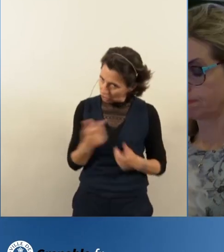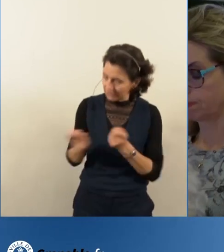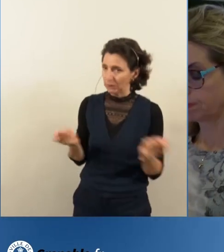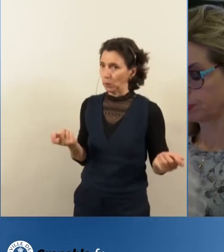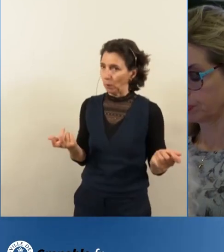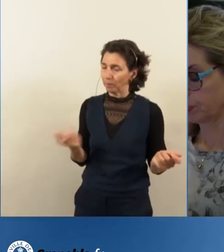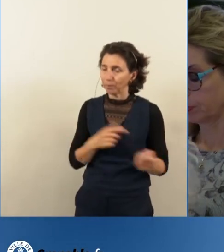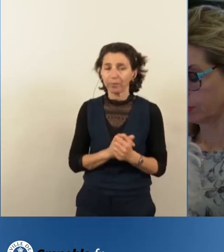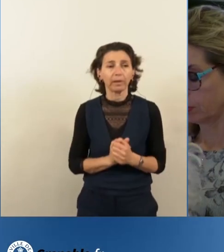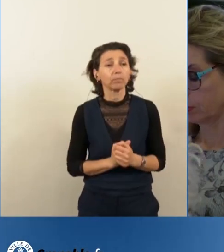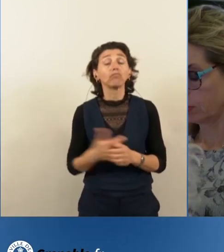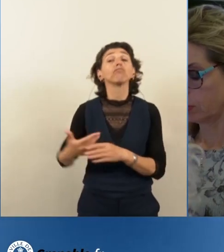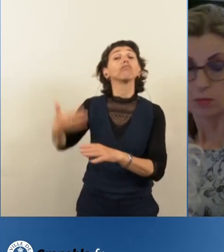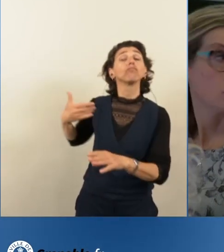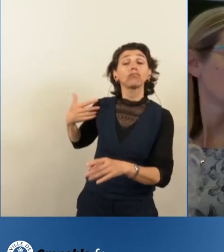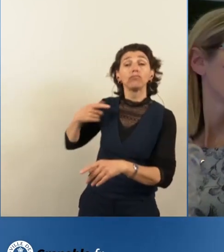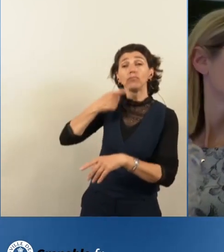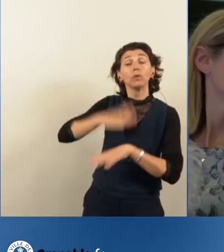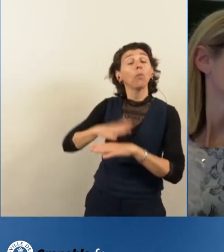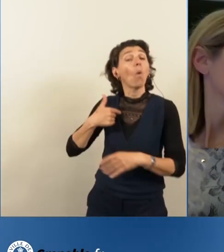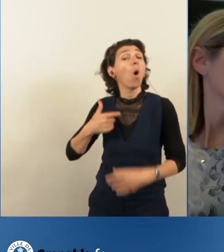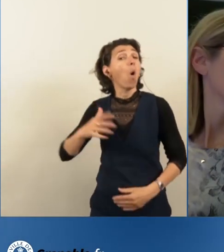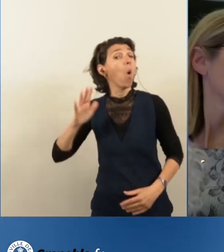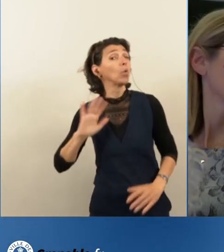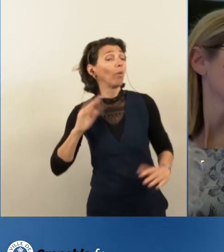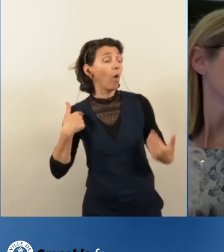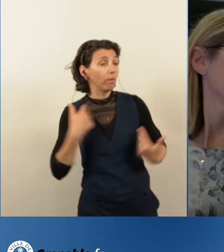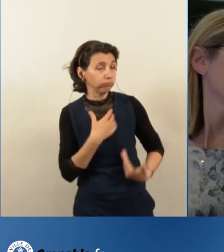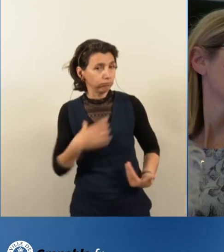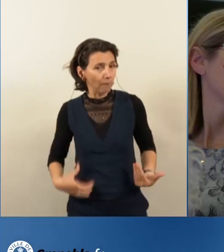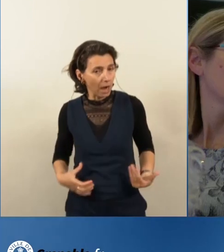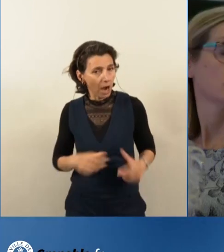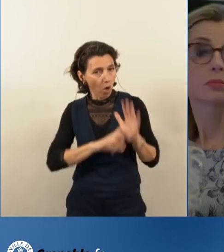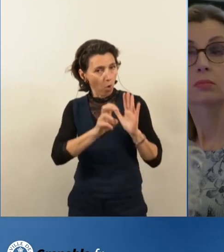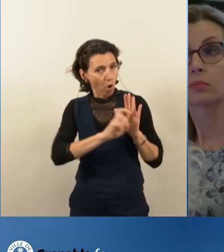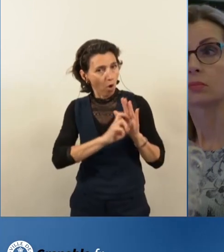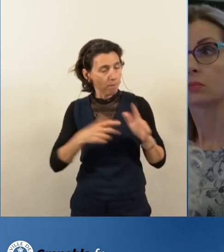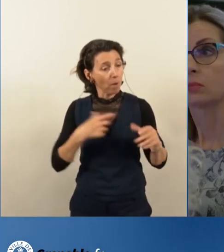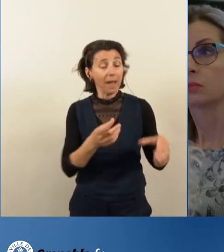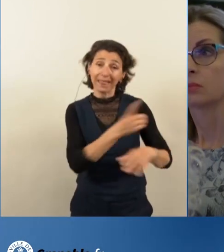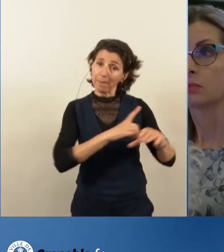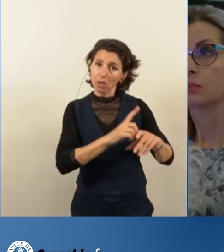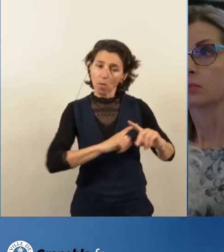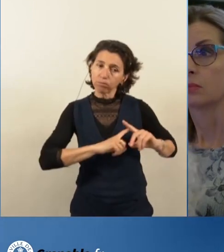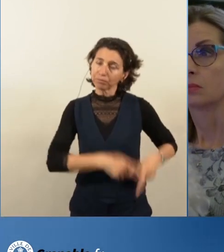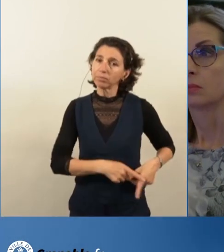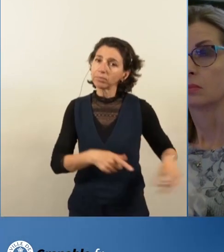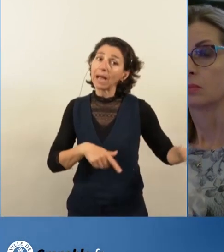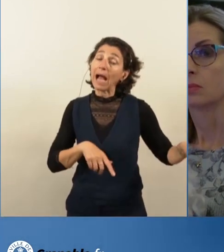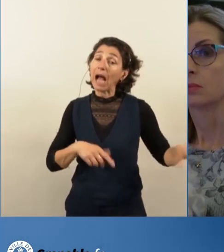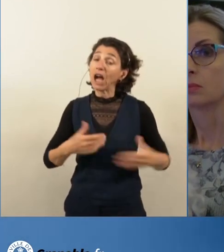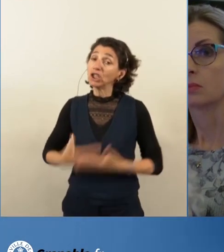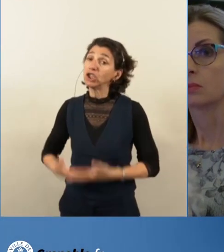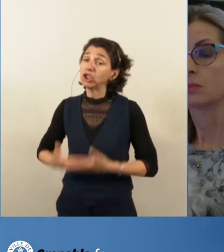passé il s'avère que lorsque j'étais mère de Grenoble j'ai obtenu du département qu'il prenne à 50% les charges de